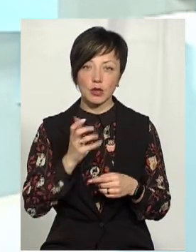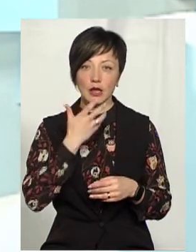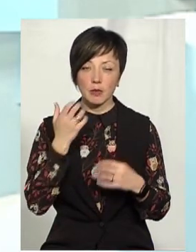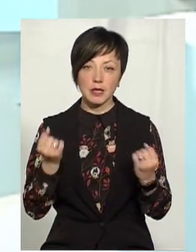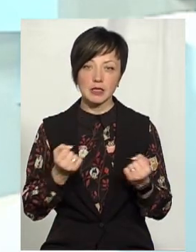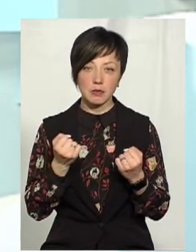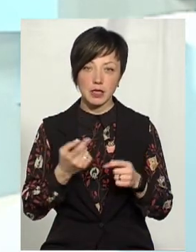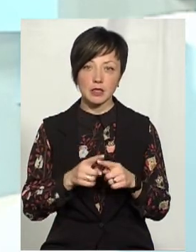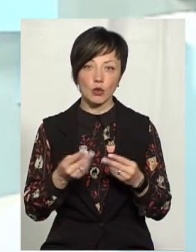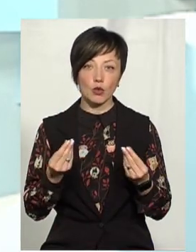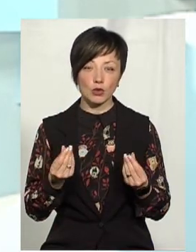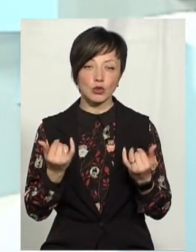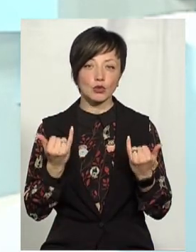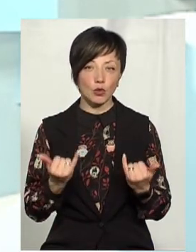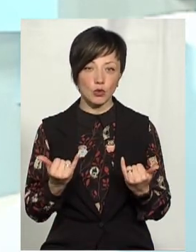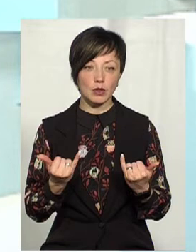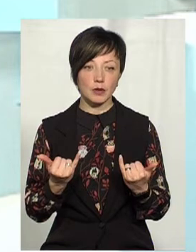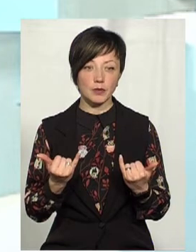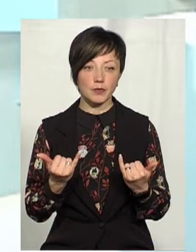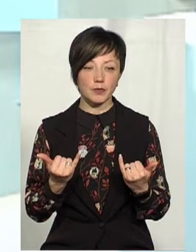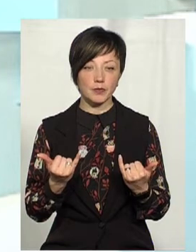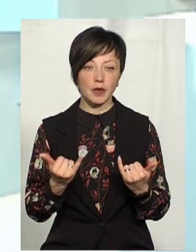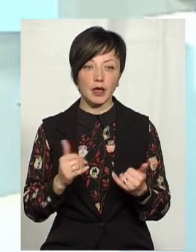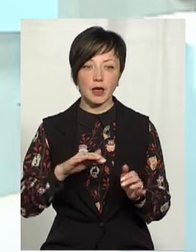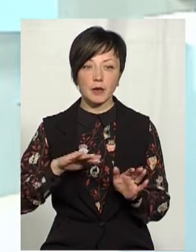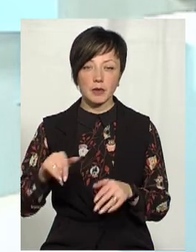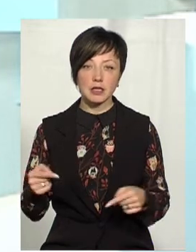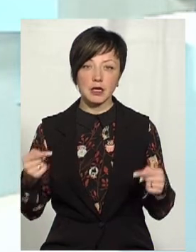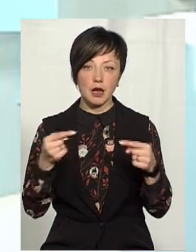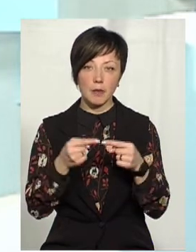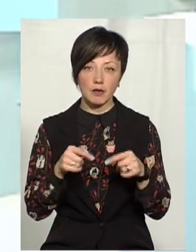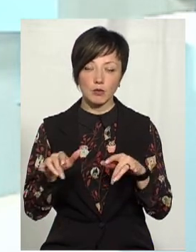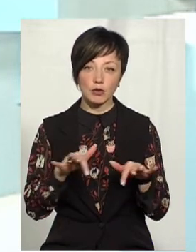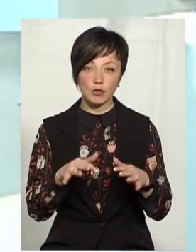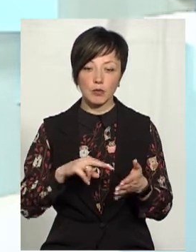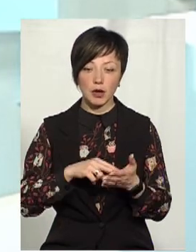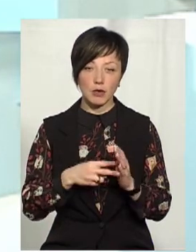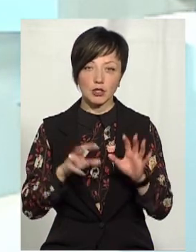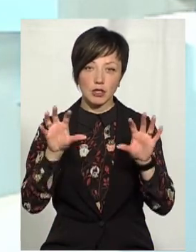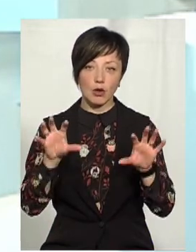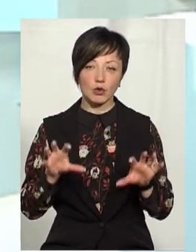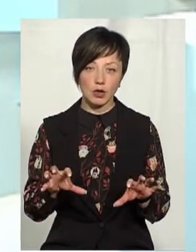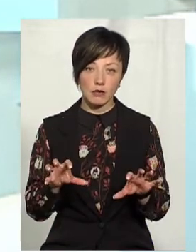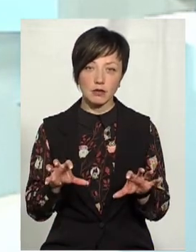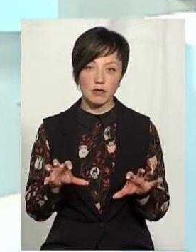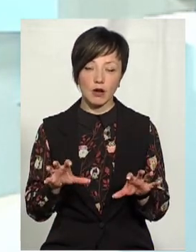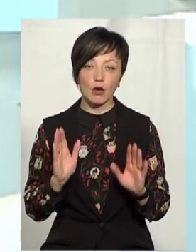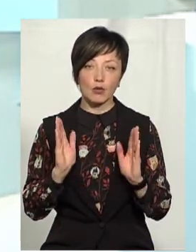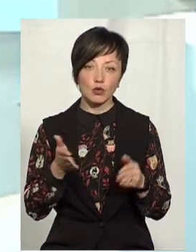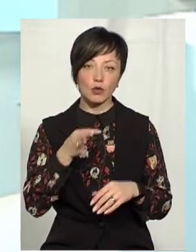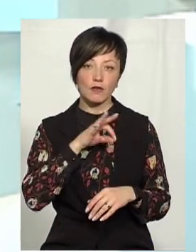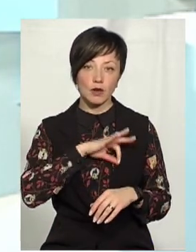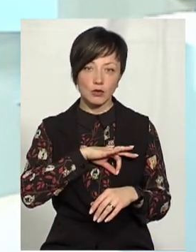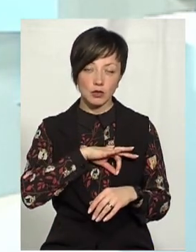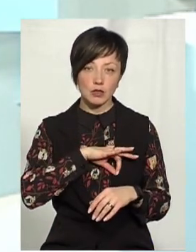тепла зима, і саме ці кошти сьогодні, після певних процедур, які передбачені законодавством, зміни їх призначення, будуть